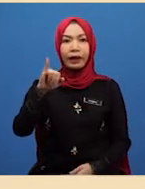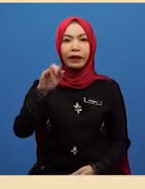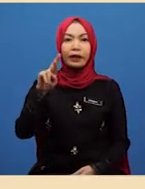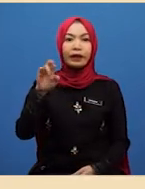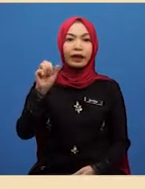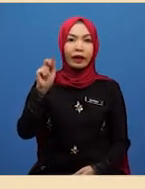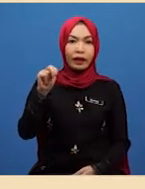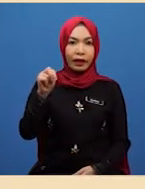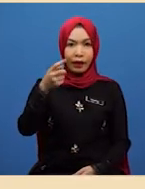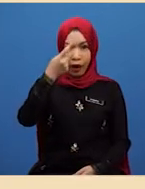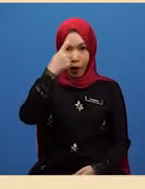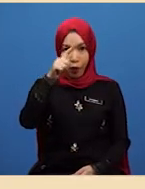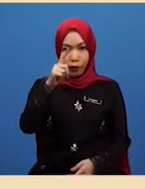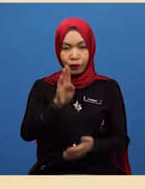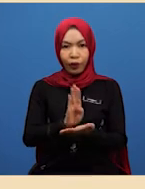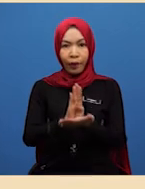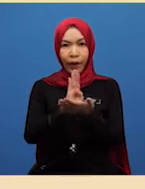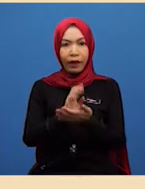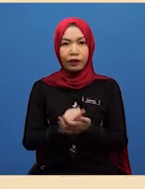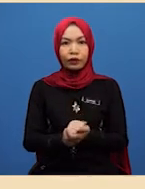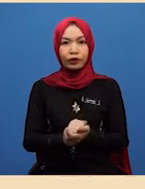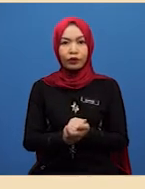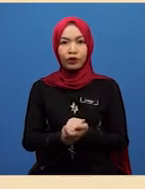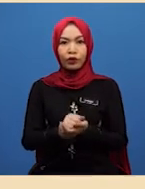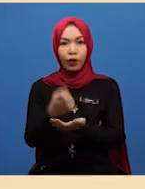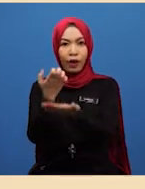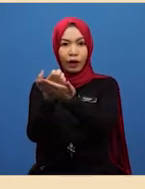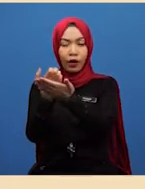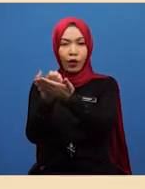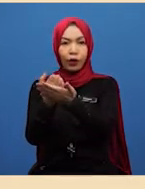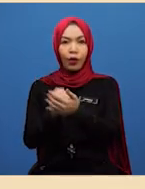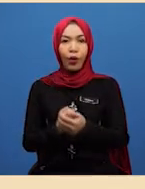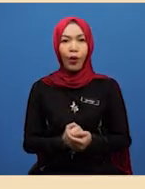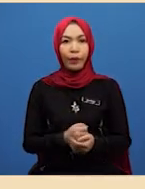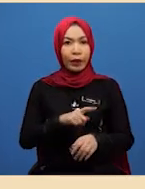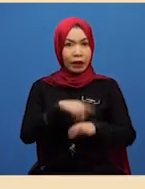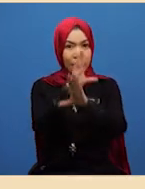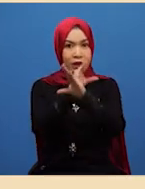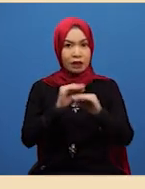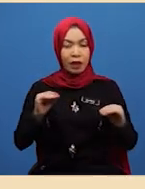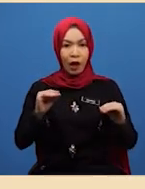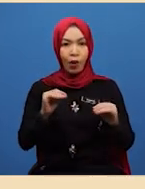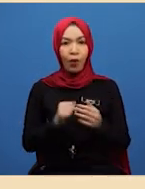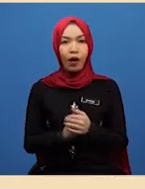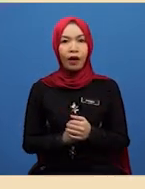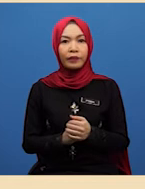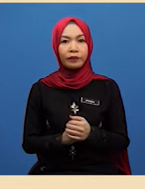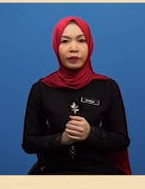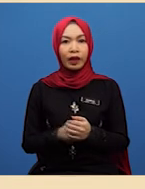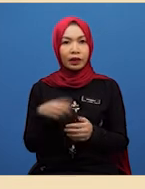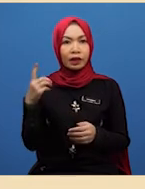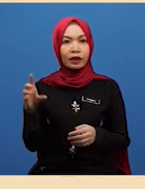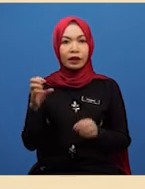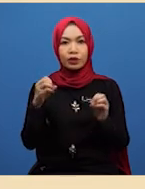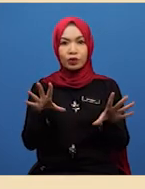mengawal perdagangan di Sarawak. Walaupun Pangeran Indramakota berjaya mendirikan pusat pentadbiran di